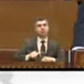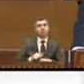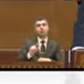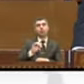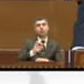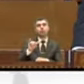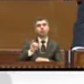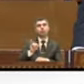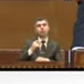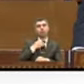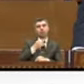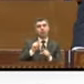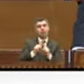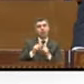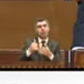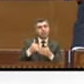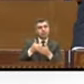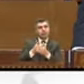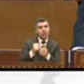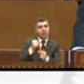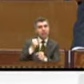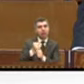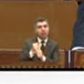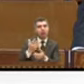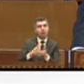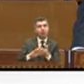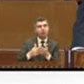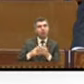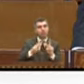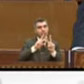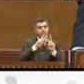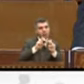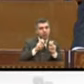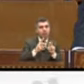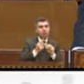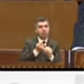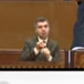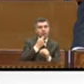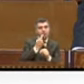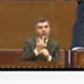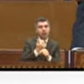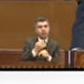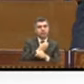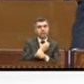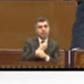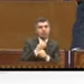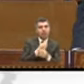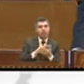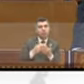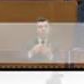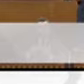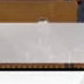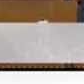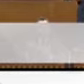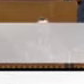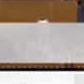المساطر المتعلقة بحوادث الشغل على مستوى المعاينة والتكفل والعلاج مساطر معقدة وطويلة،